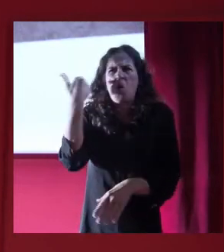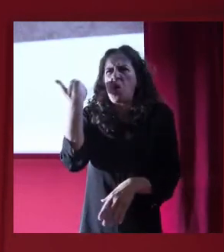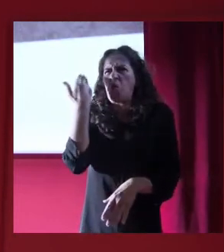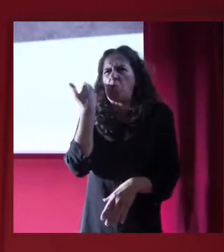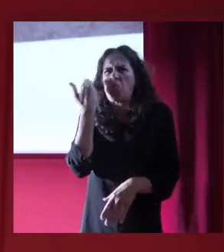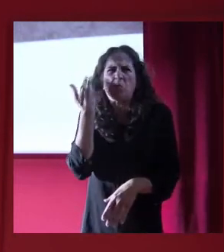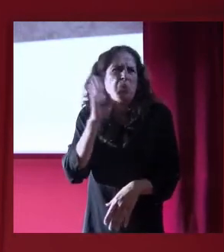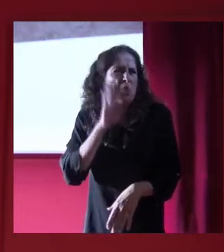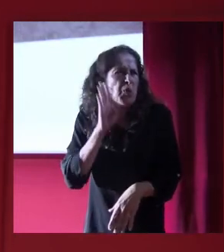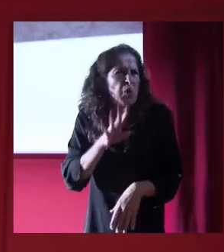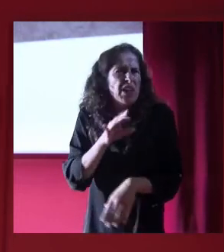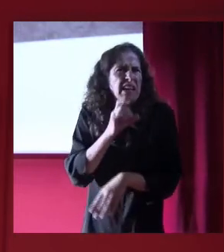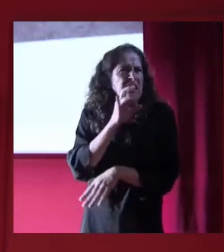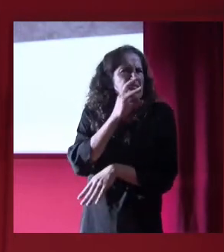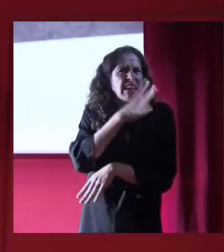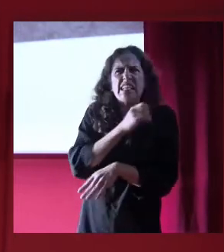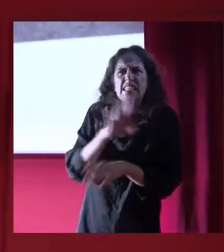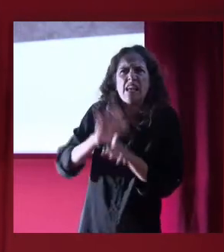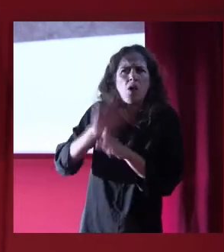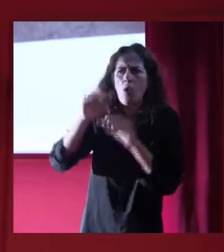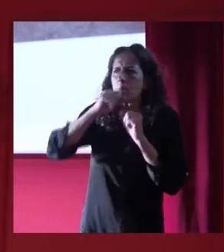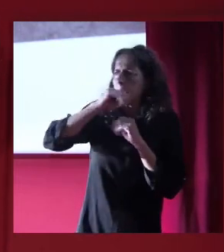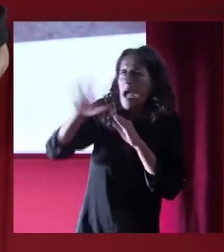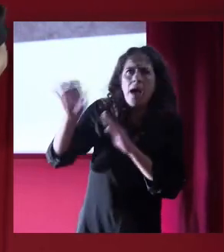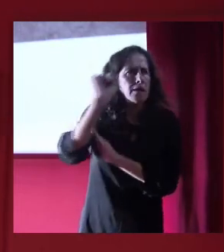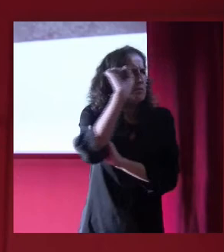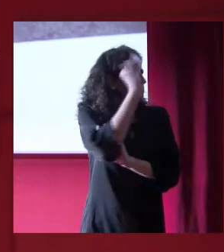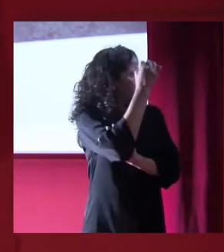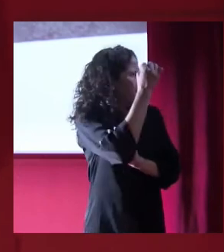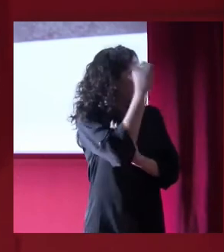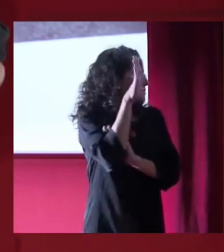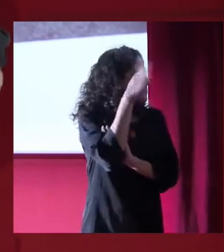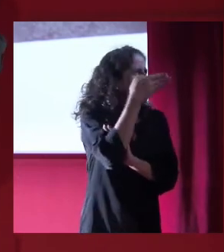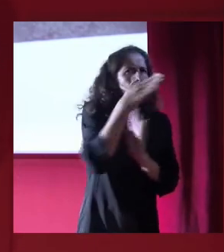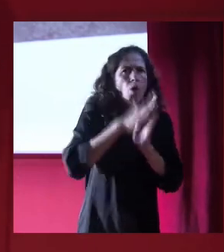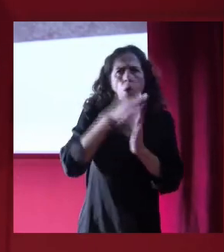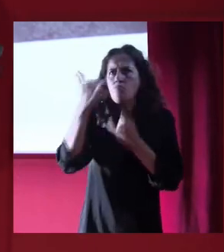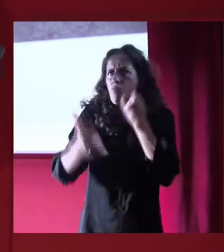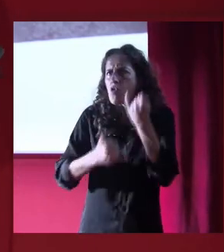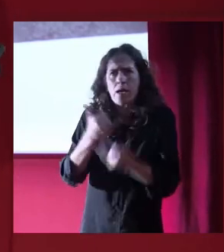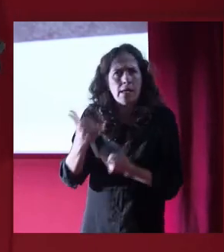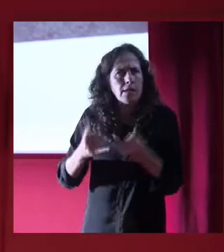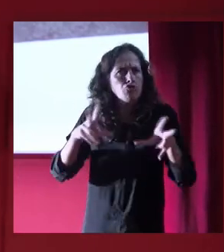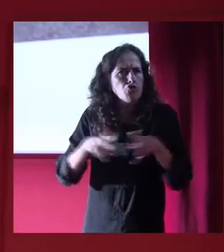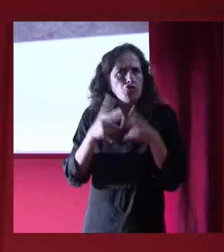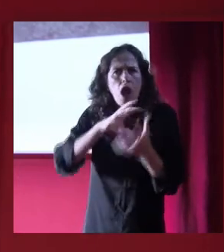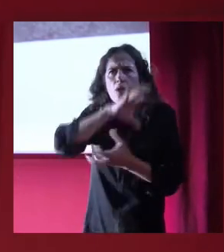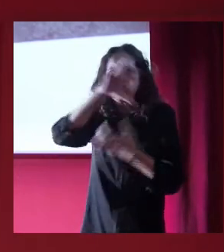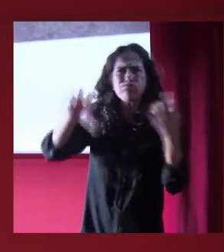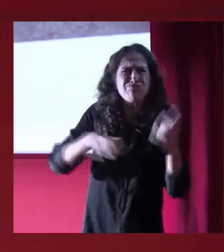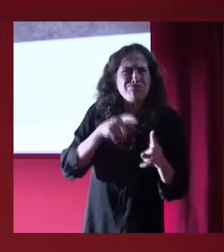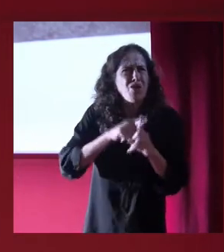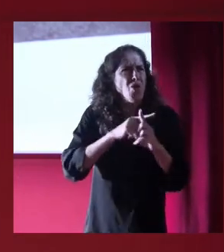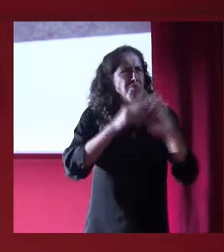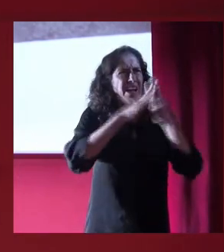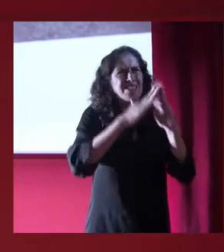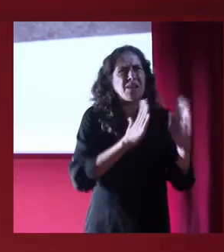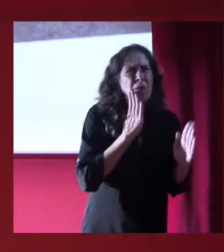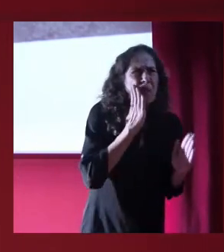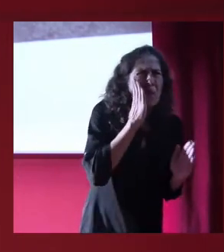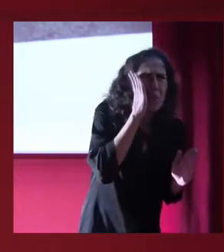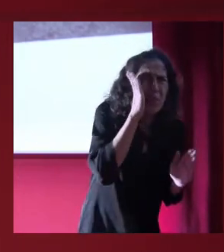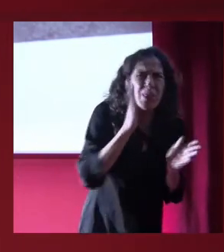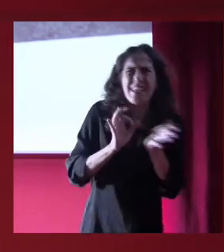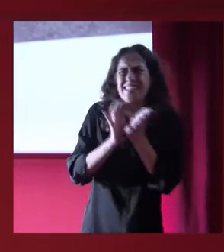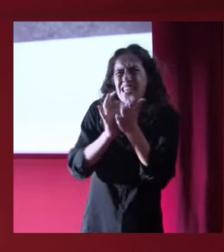Era una ciutat que vivia d'esquenes al mar. Una ciutat amb una problemàtica social molt complexa, amb barraquisme enquistat, amb uns serveis